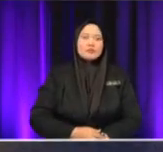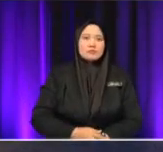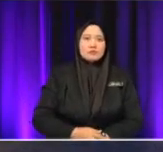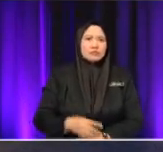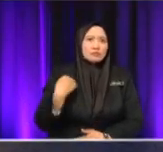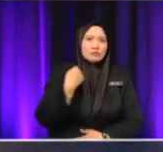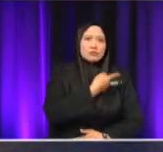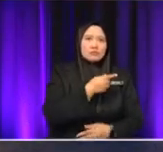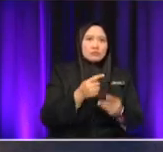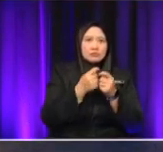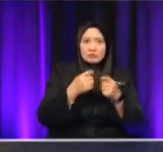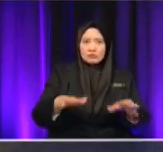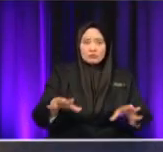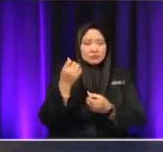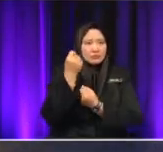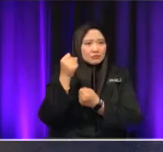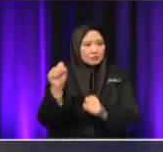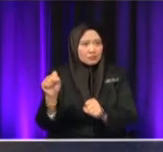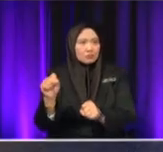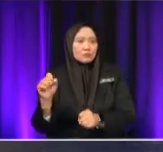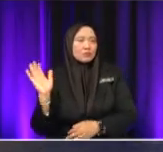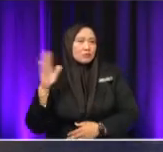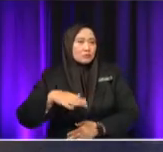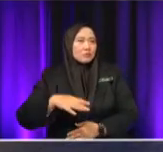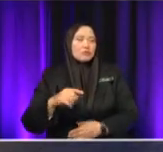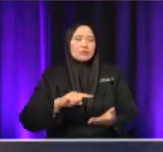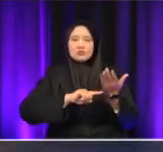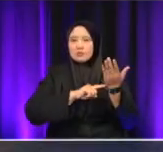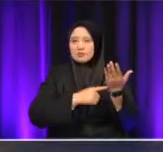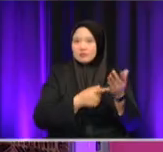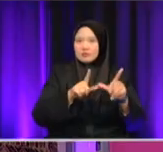bersedia jadi kelas kita pada hari ini